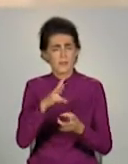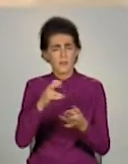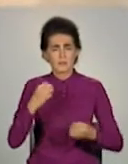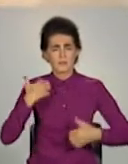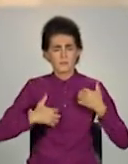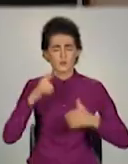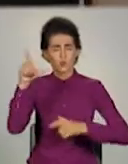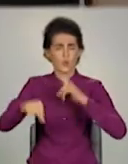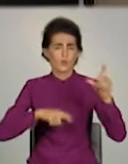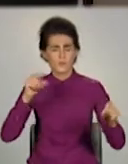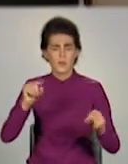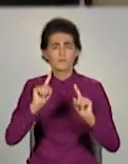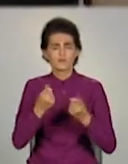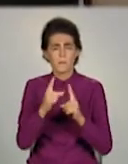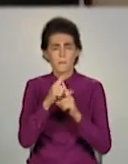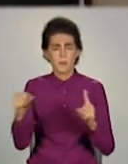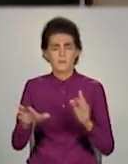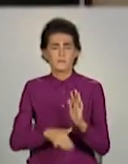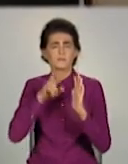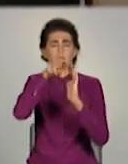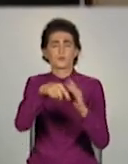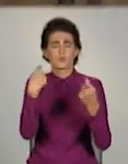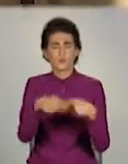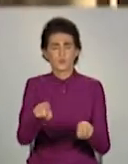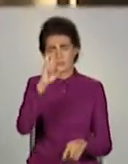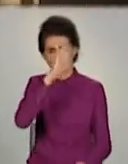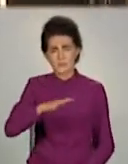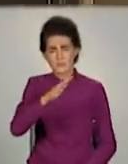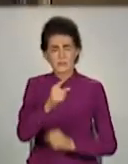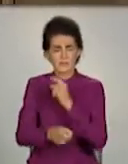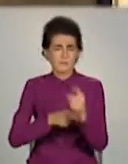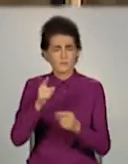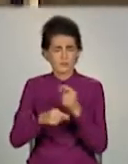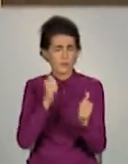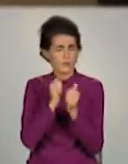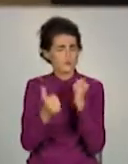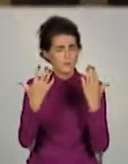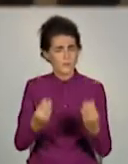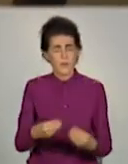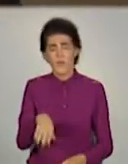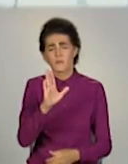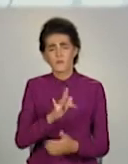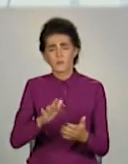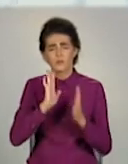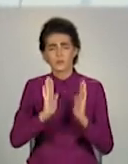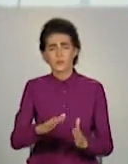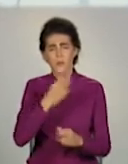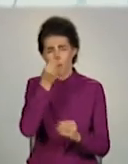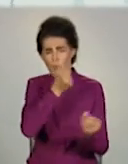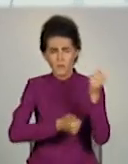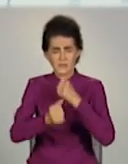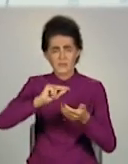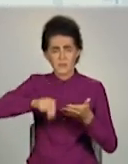із подорожами, адже правила в'їзду до різних країн змінюються чи не щодня. Також в уряді обіцяють карати за підробку